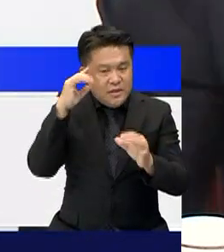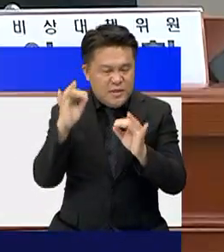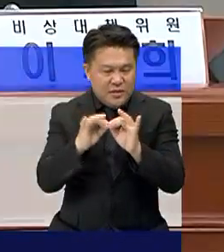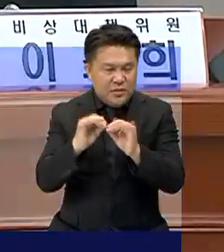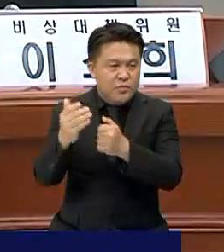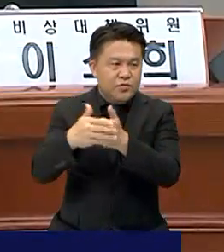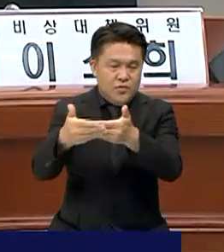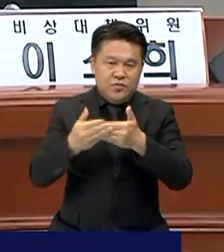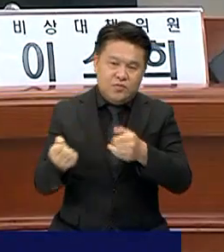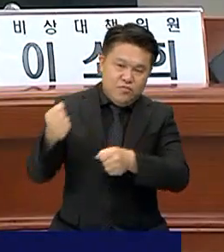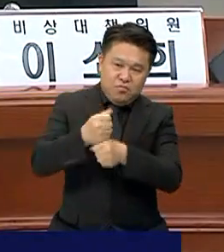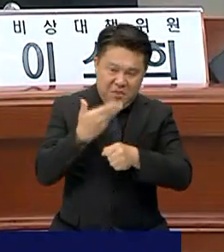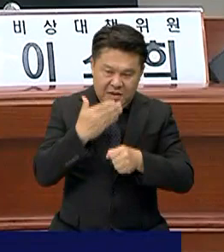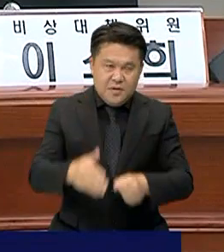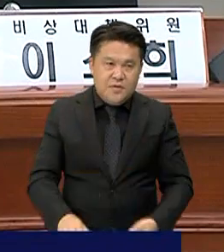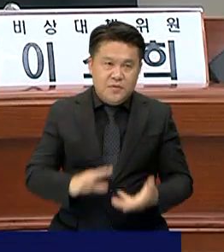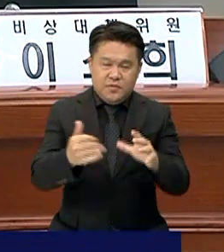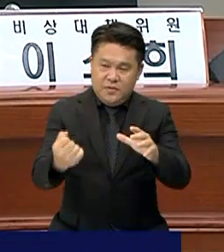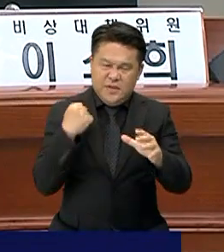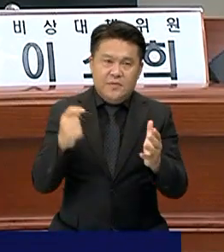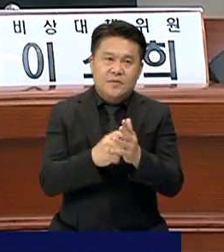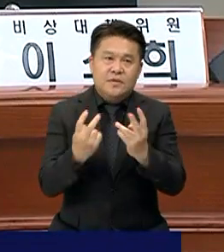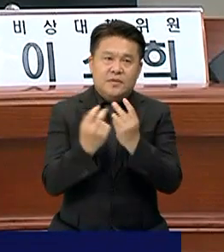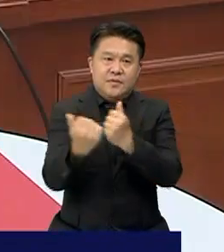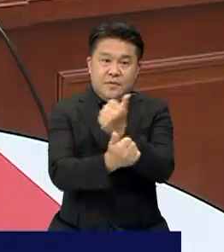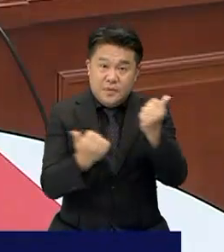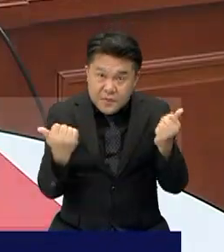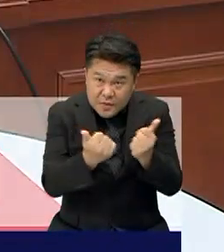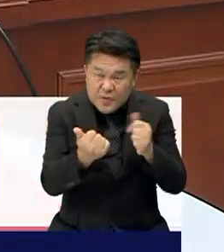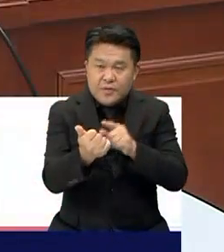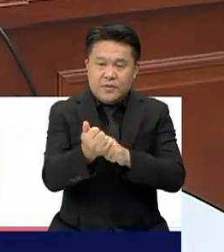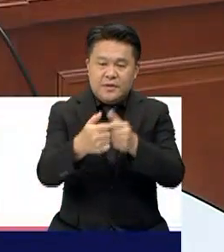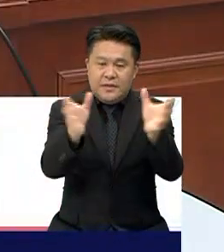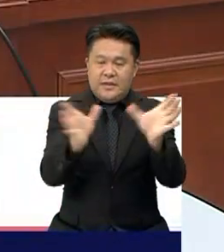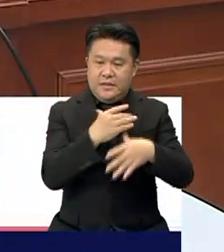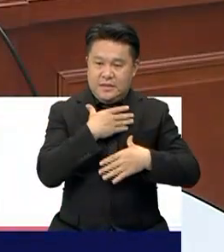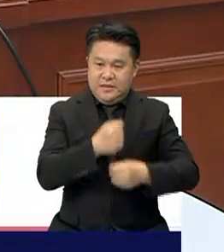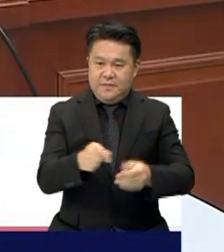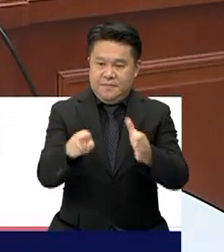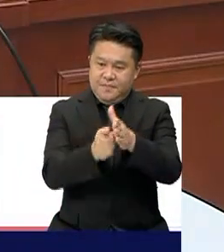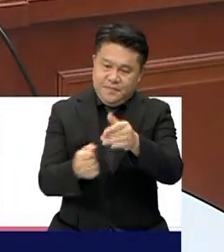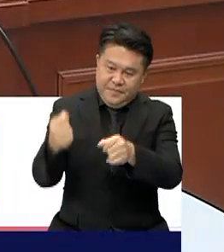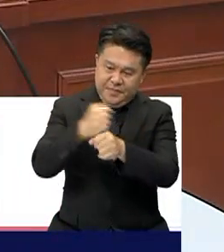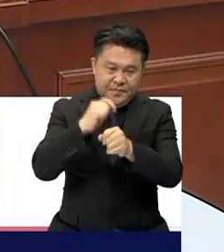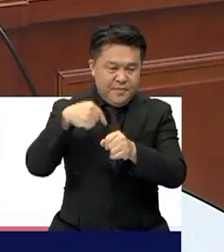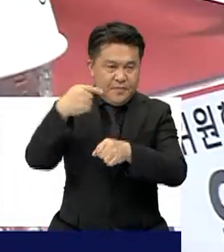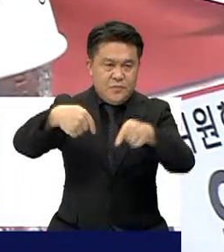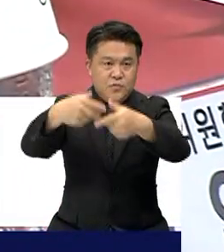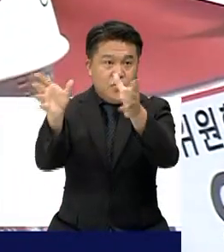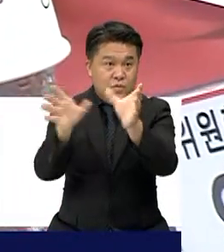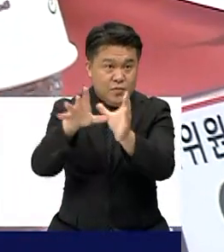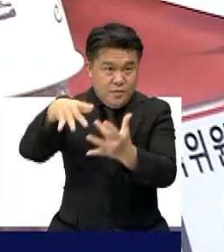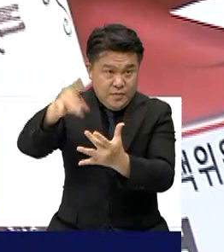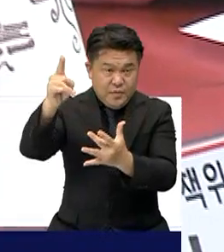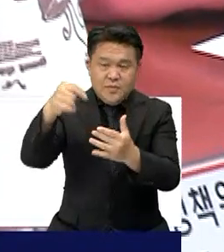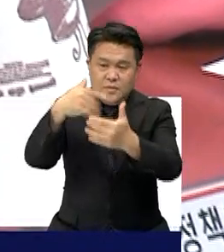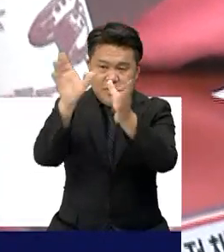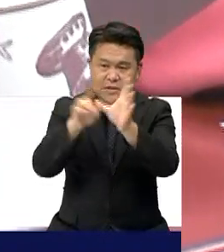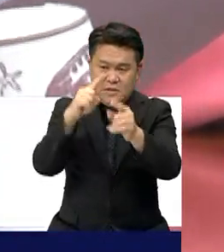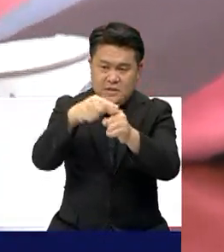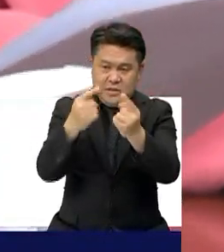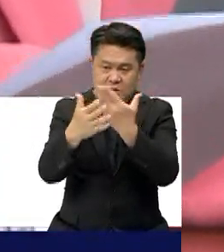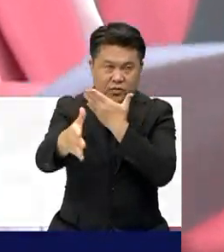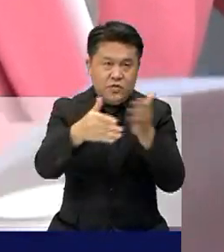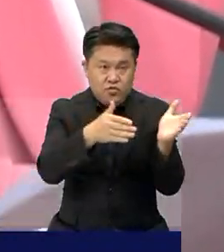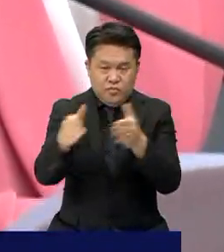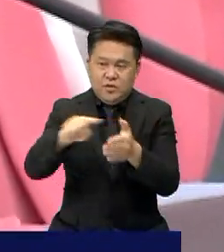생각합니다. 국민의힘 비대위는 당의 안정과 신뢰 회복, 차기 지도부를 선출할 전당대회 준비 등을 가장 중요한